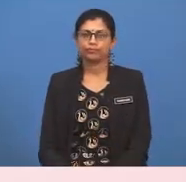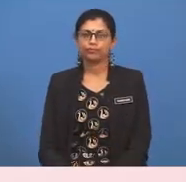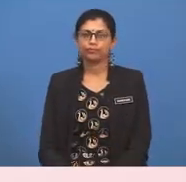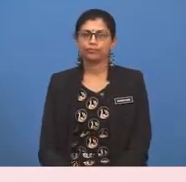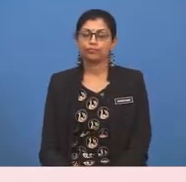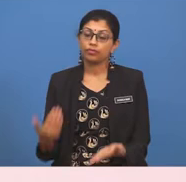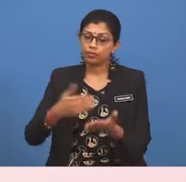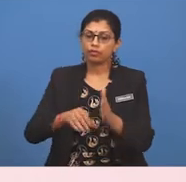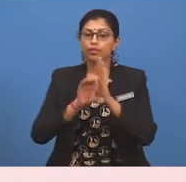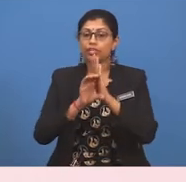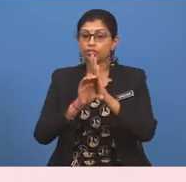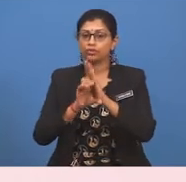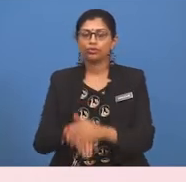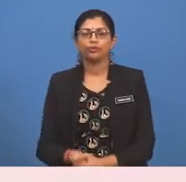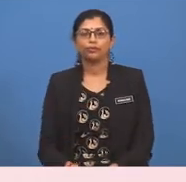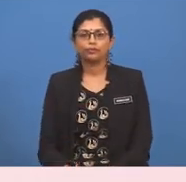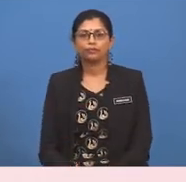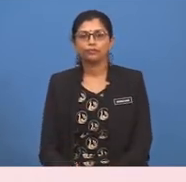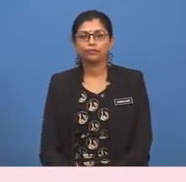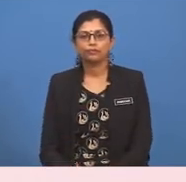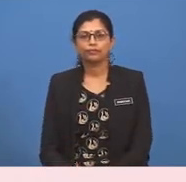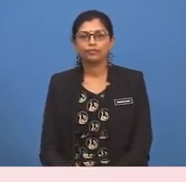Contoh seterusnya,